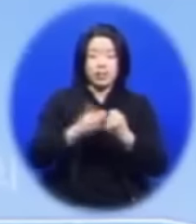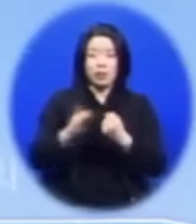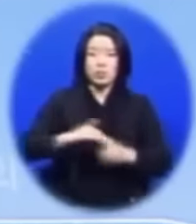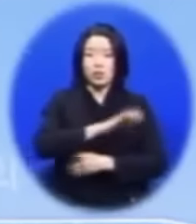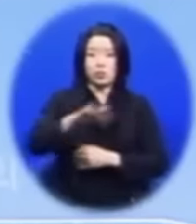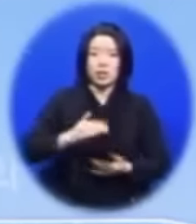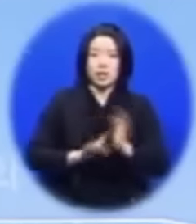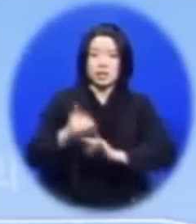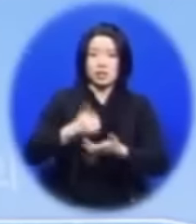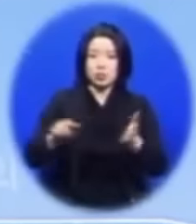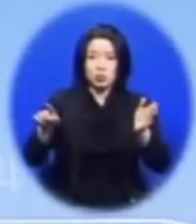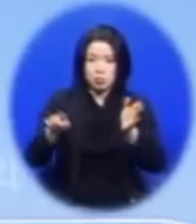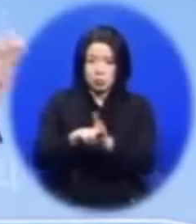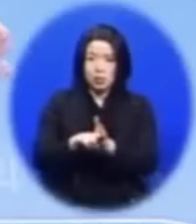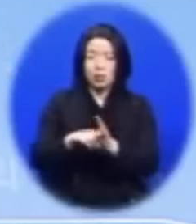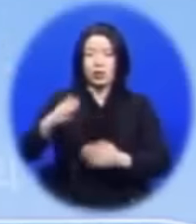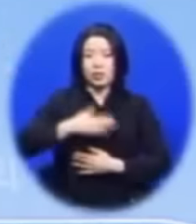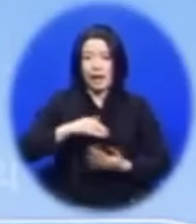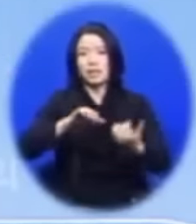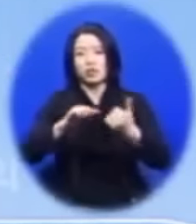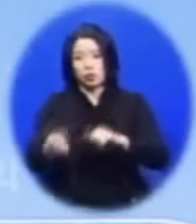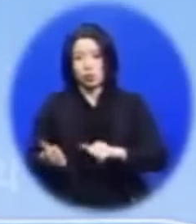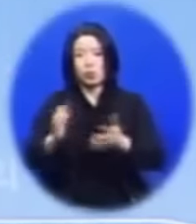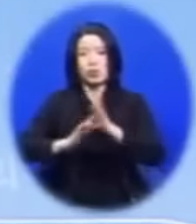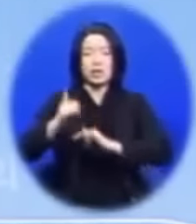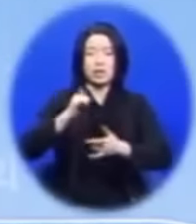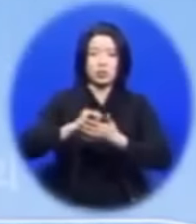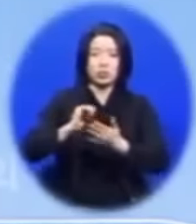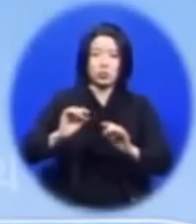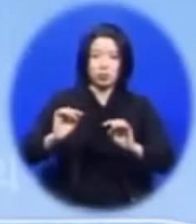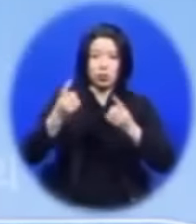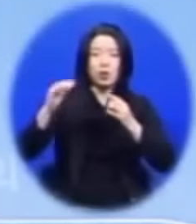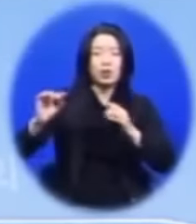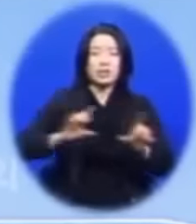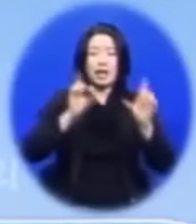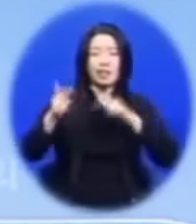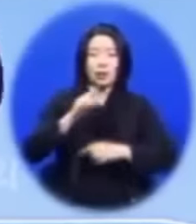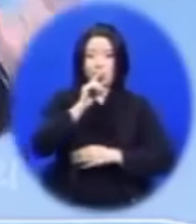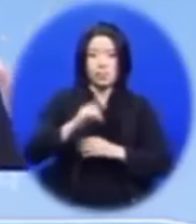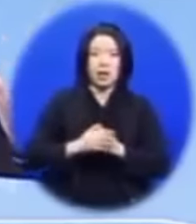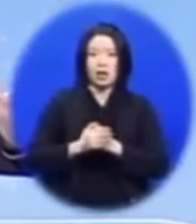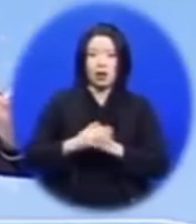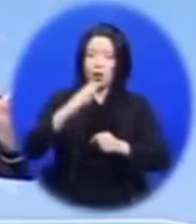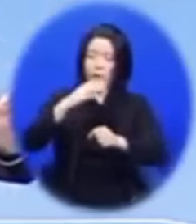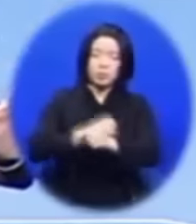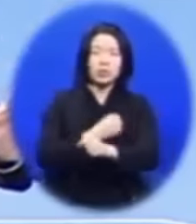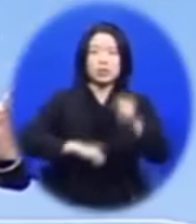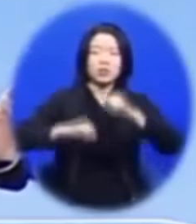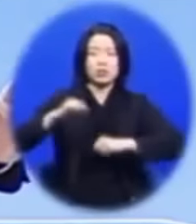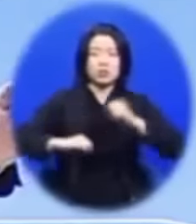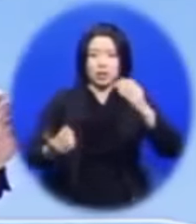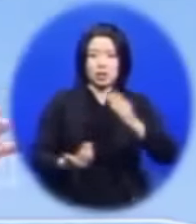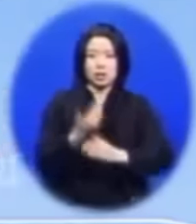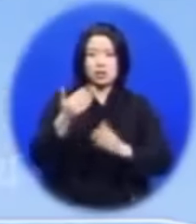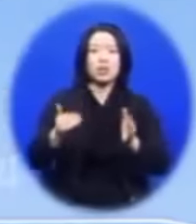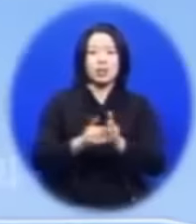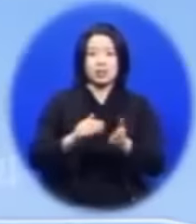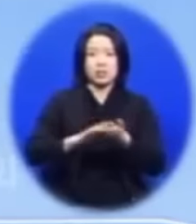가 예수 믿는 걸 나는 죽고 예수로 산다고 말을 하는 겁니다 엄청난 역사가 일어난